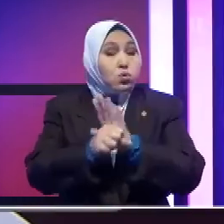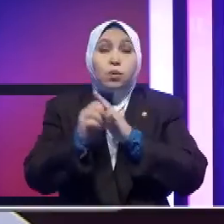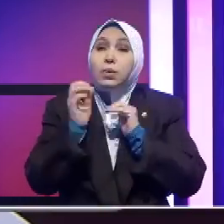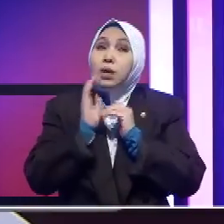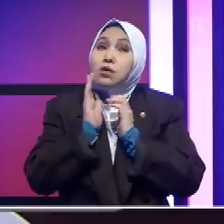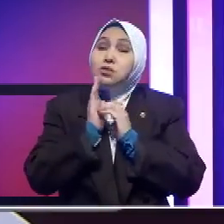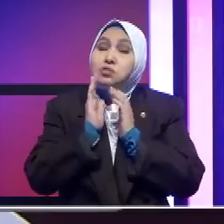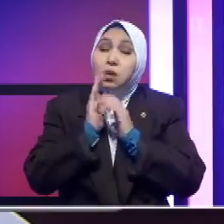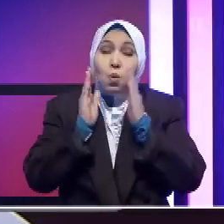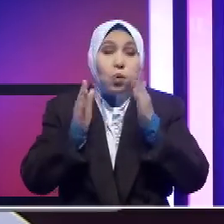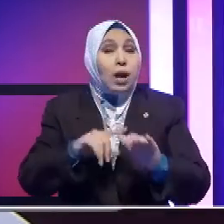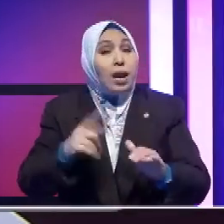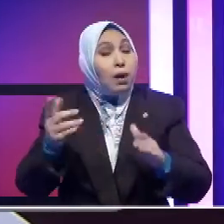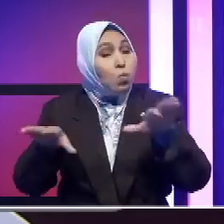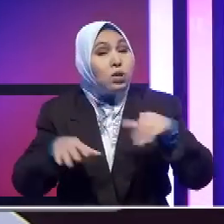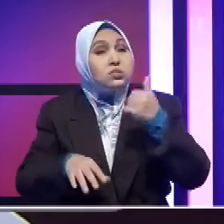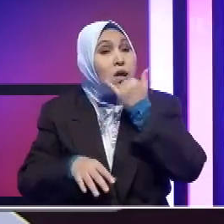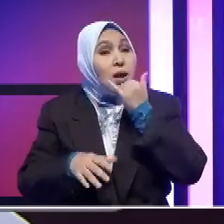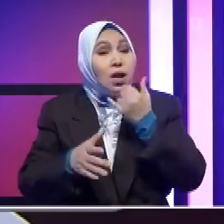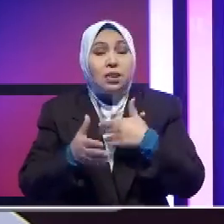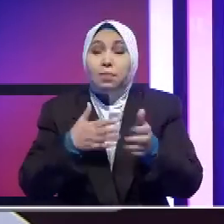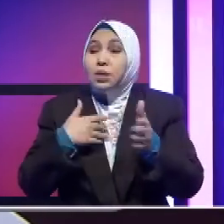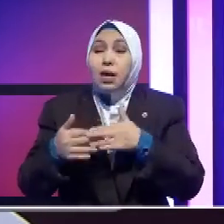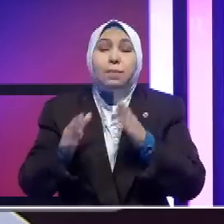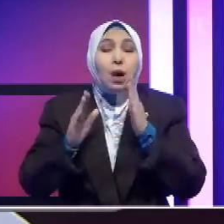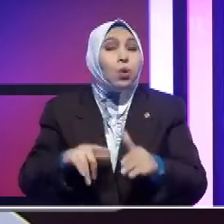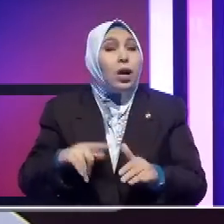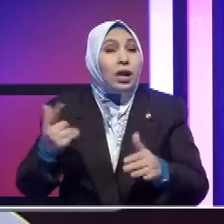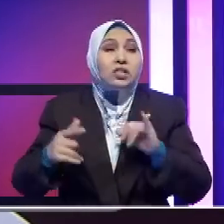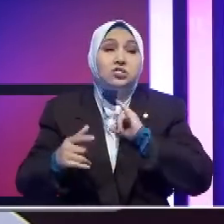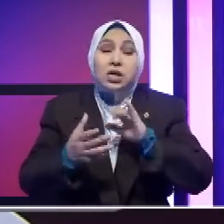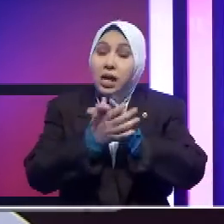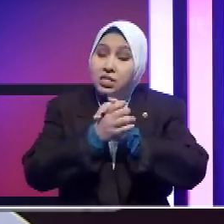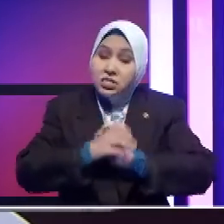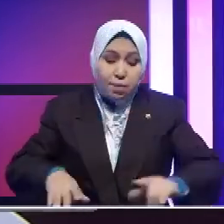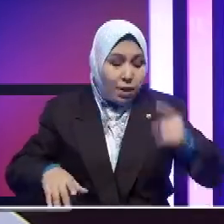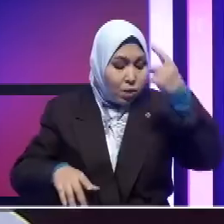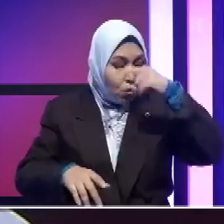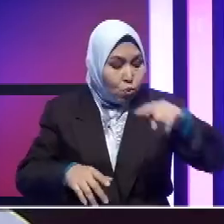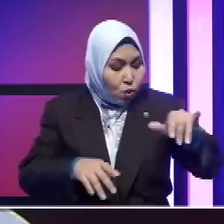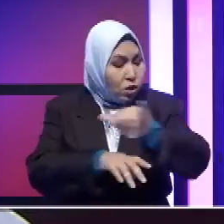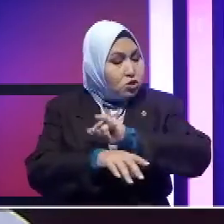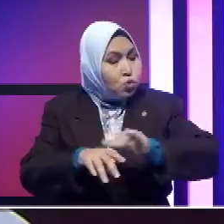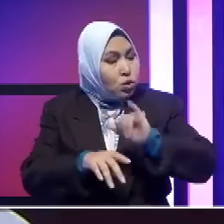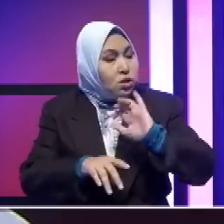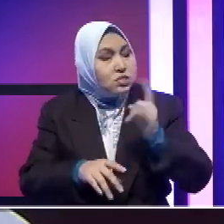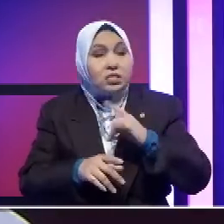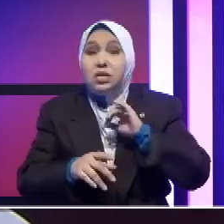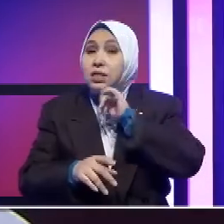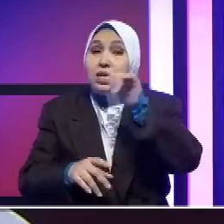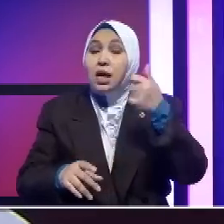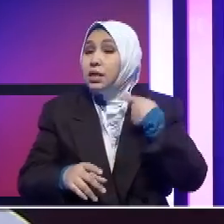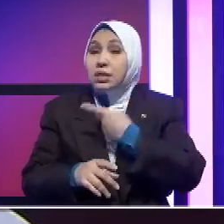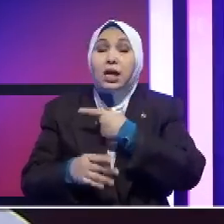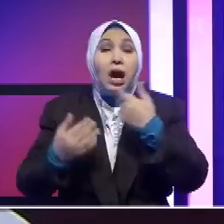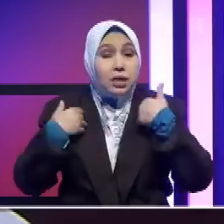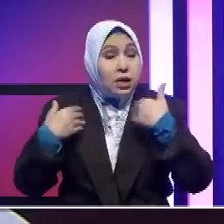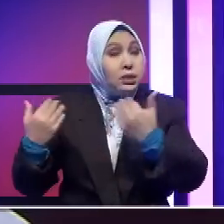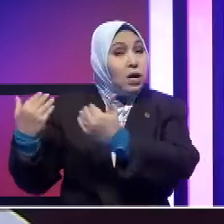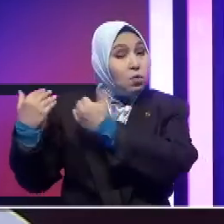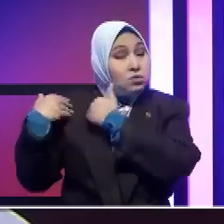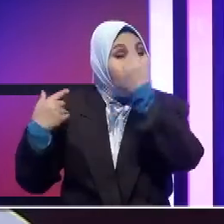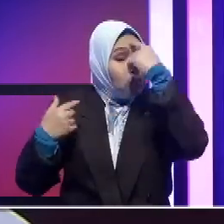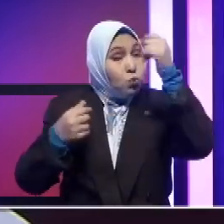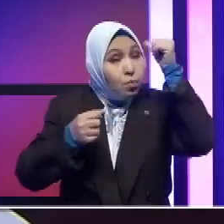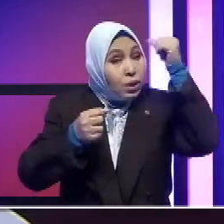orang lain buat salah ke apa ke, tak apalah orang lain, saya nak selamat untuk ke syurga saja. Tidak, kita ada tanggungjawab untuk